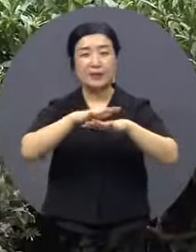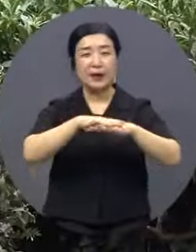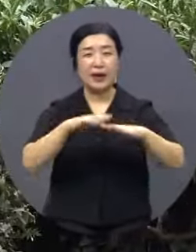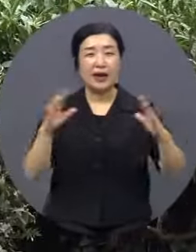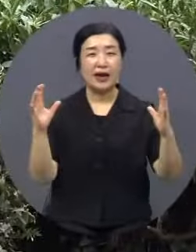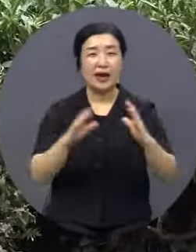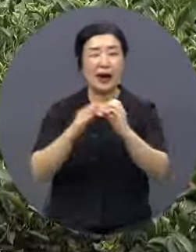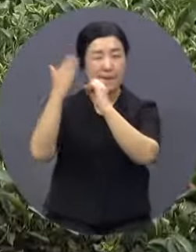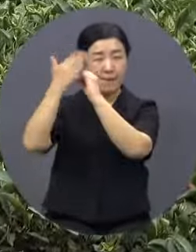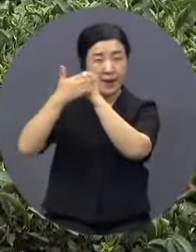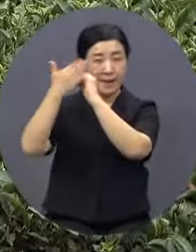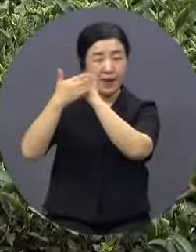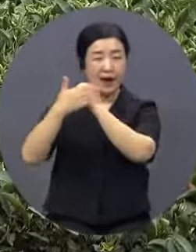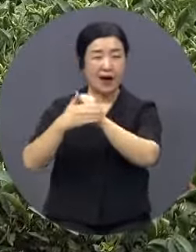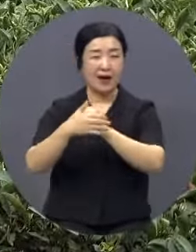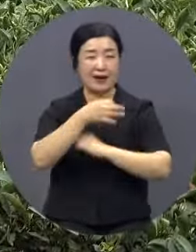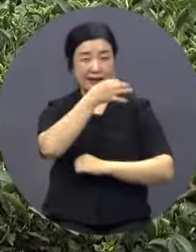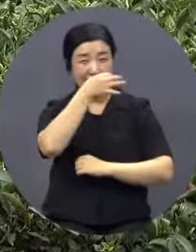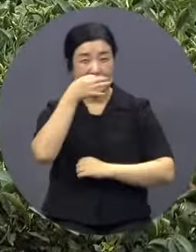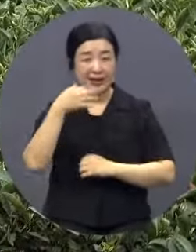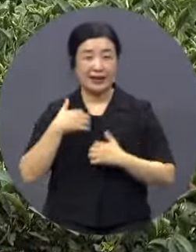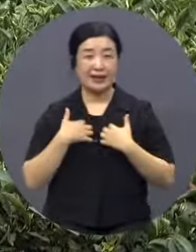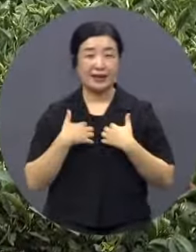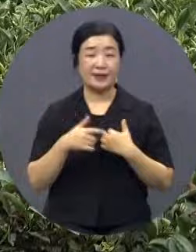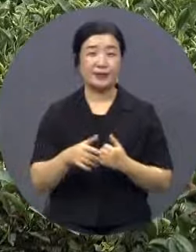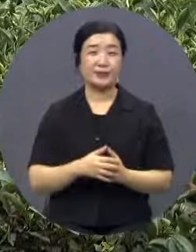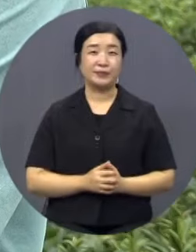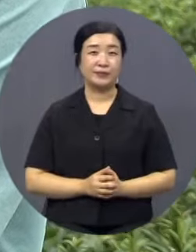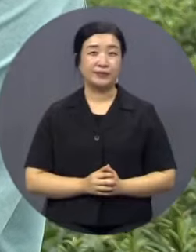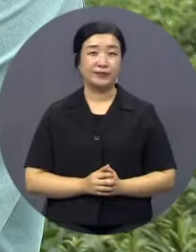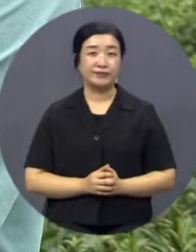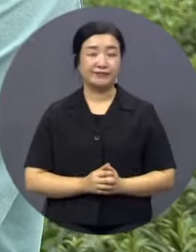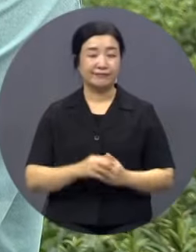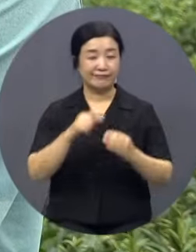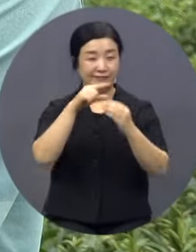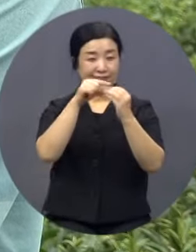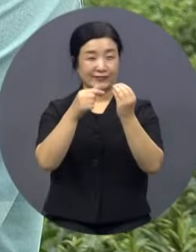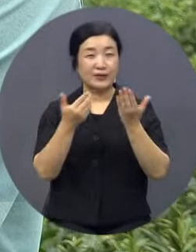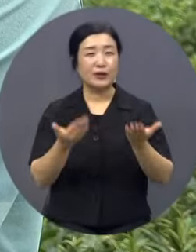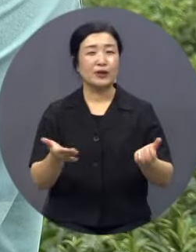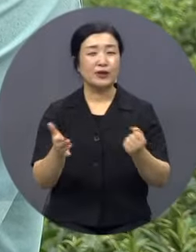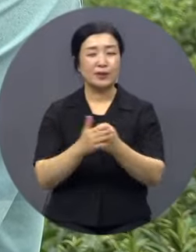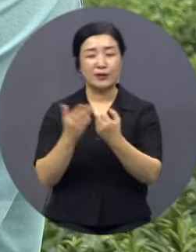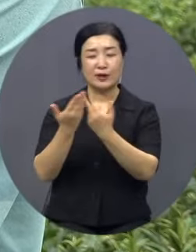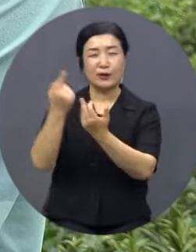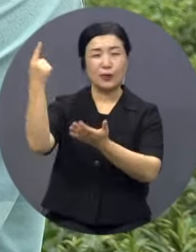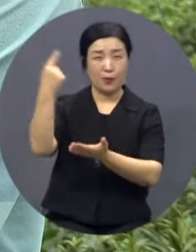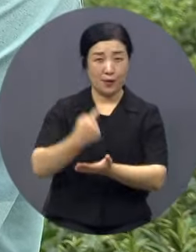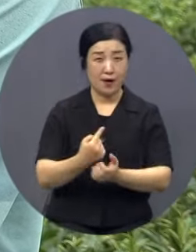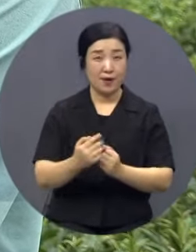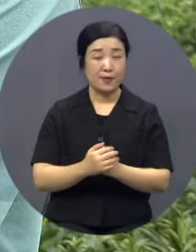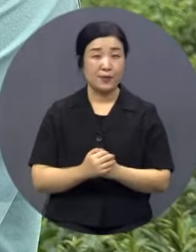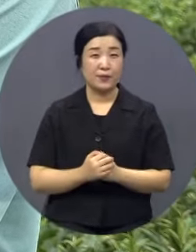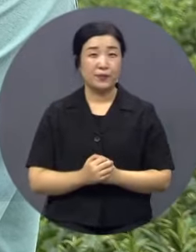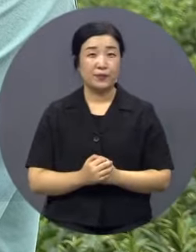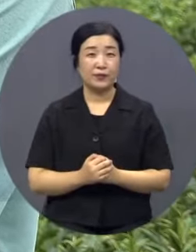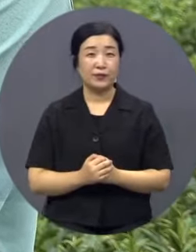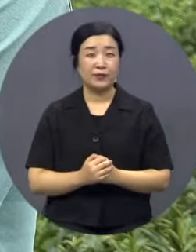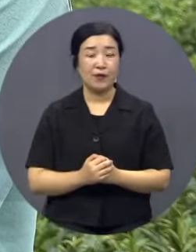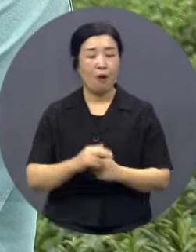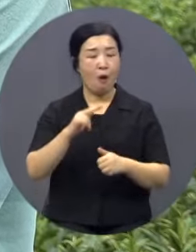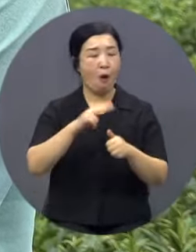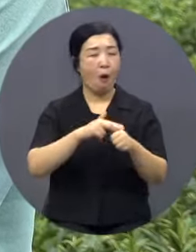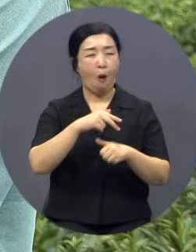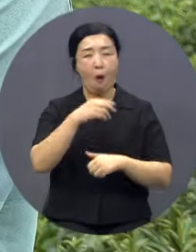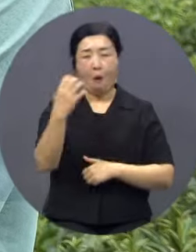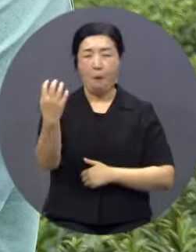찍으며 연휴를 즐깁니다. 추석 연휴라서 저희 가족들끼리 제주도 여행 왔는데요. 그 자연환경도